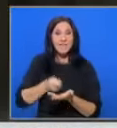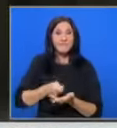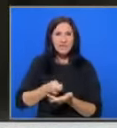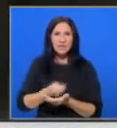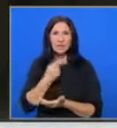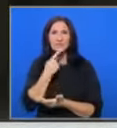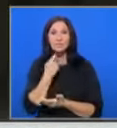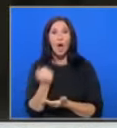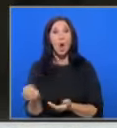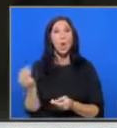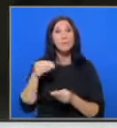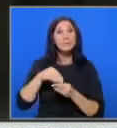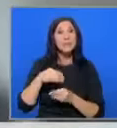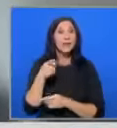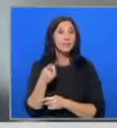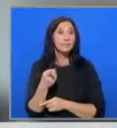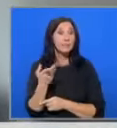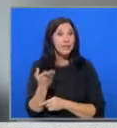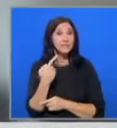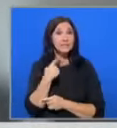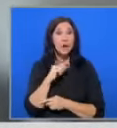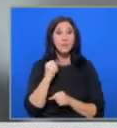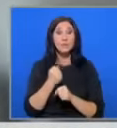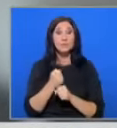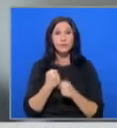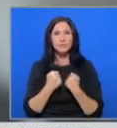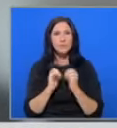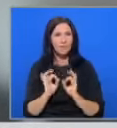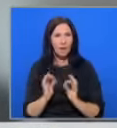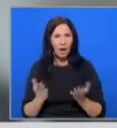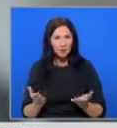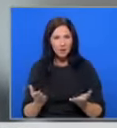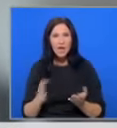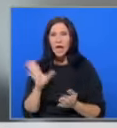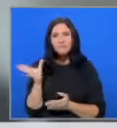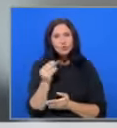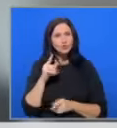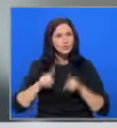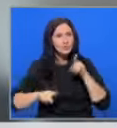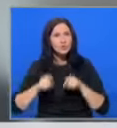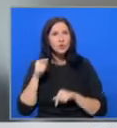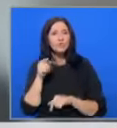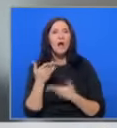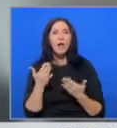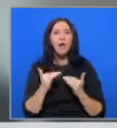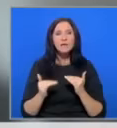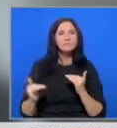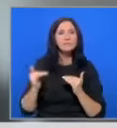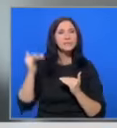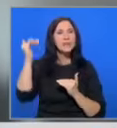за компенсиране на тези загуби на работни места. Така че всичко ще зависи от това в каква